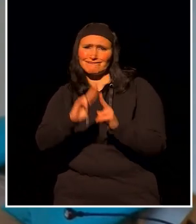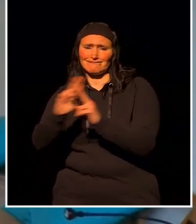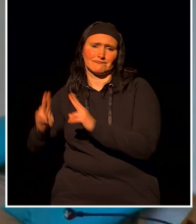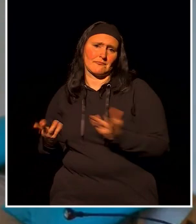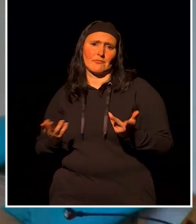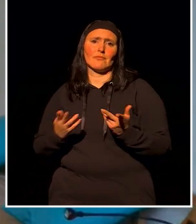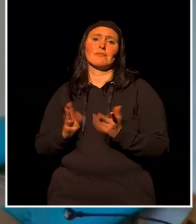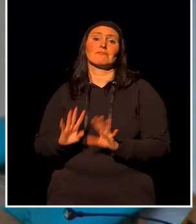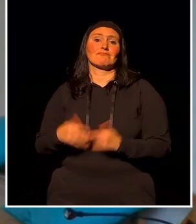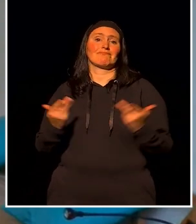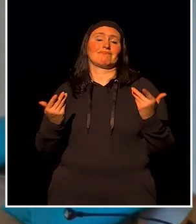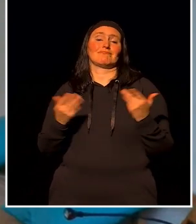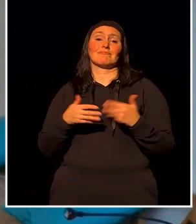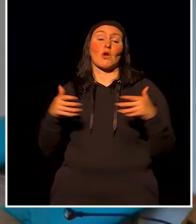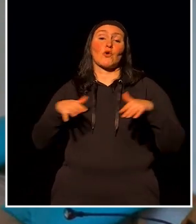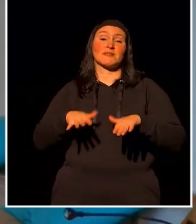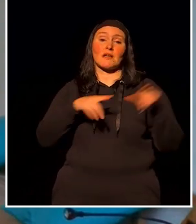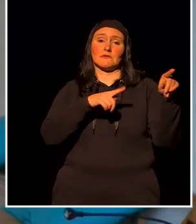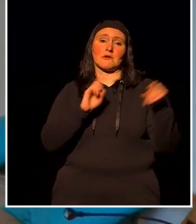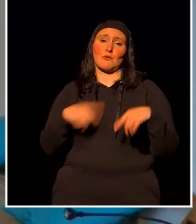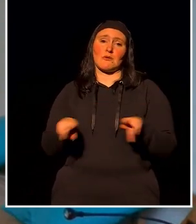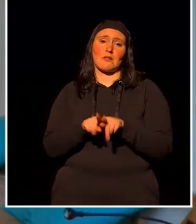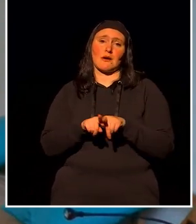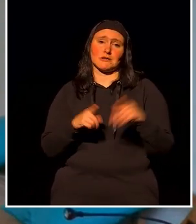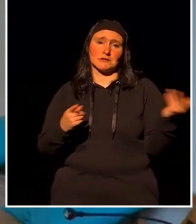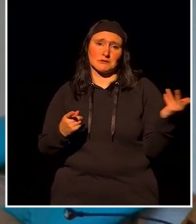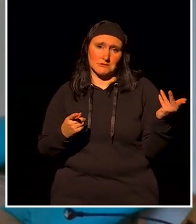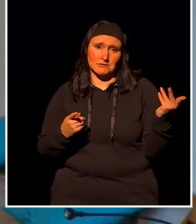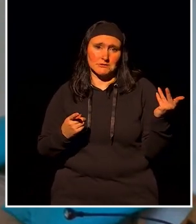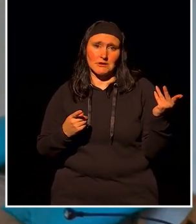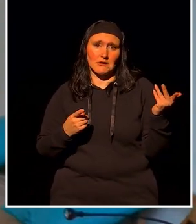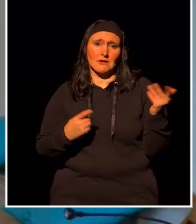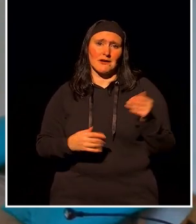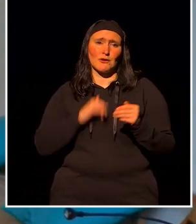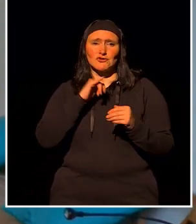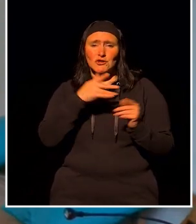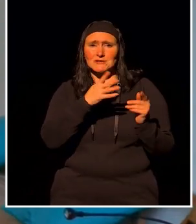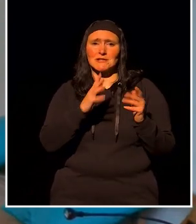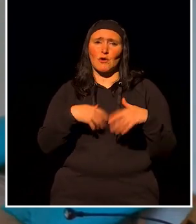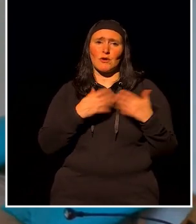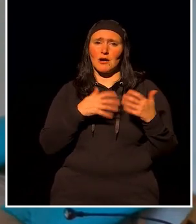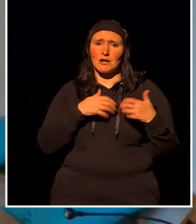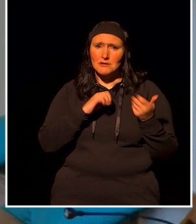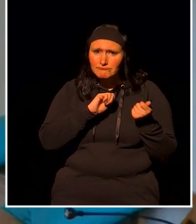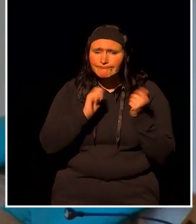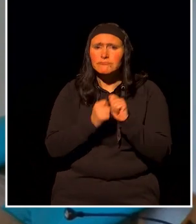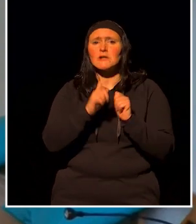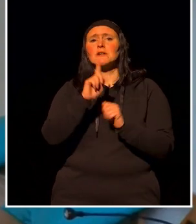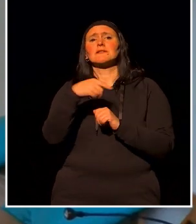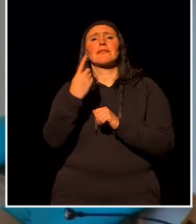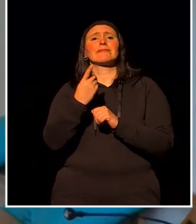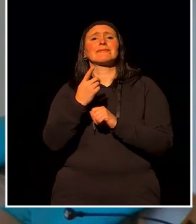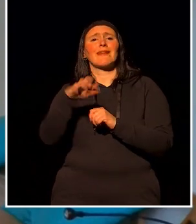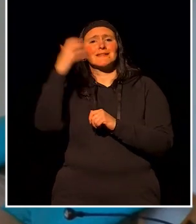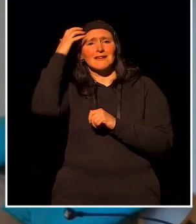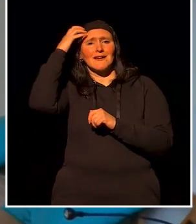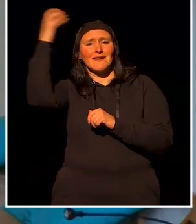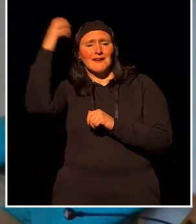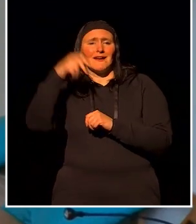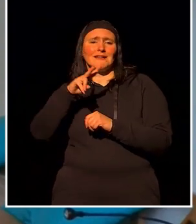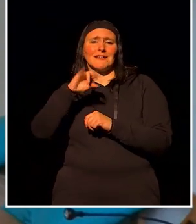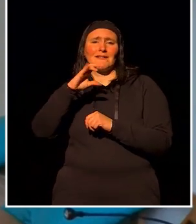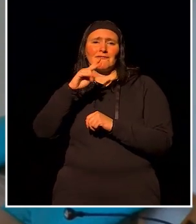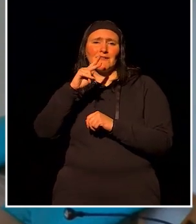viel anders. Da gab es die Glorious Revolution und dann gab es das lange, lange viktorianische Zeitalter. Also es ist